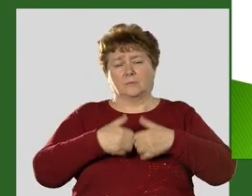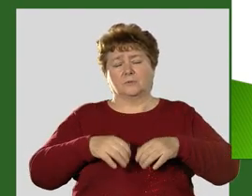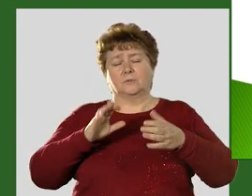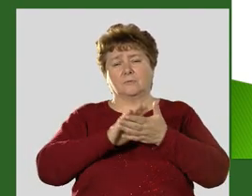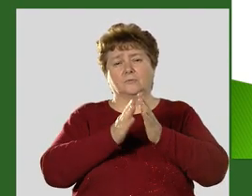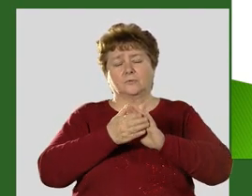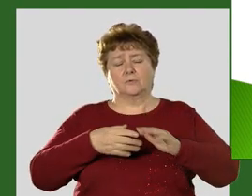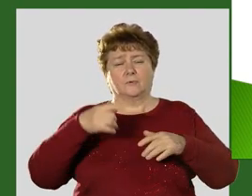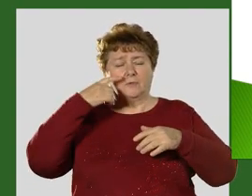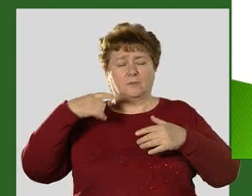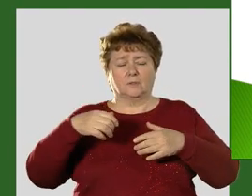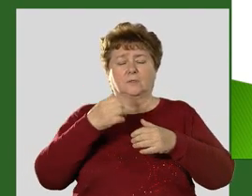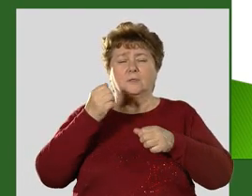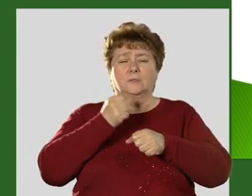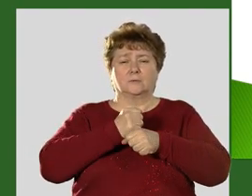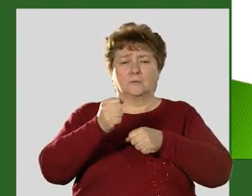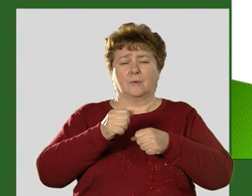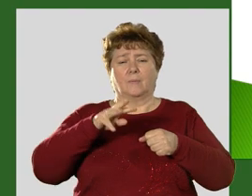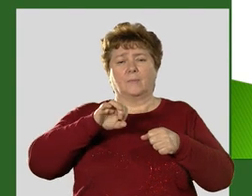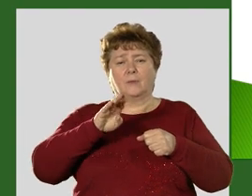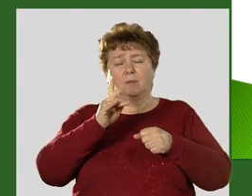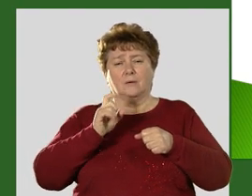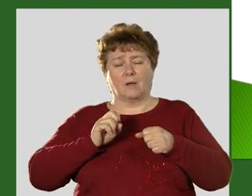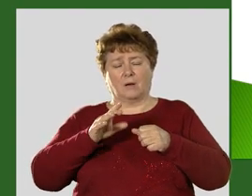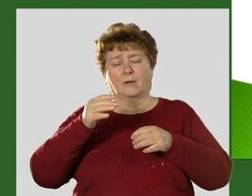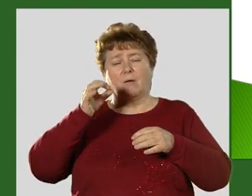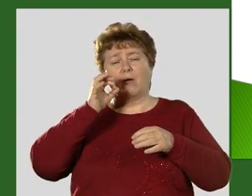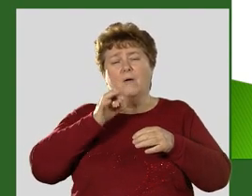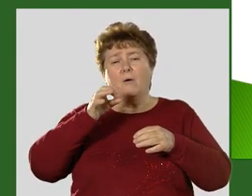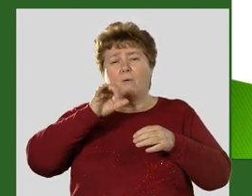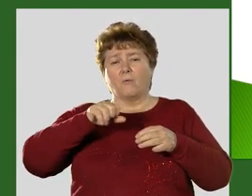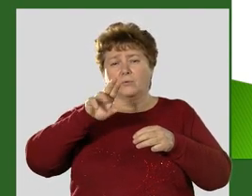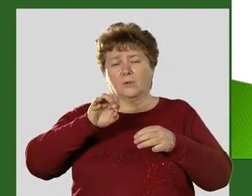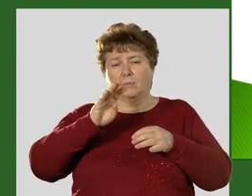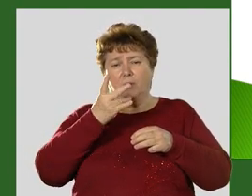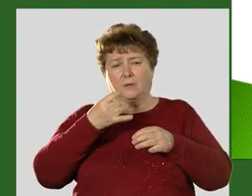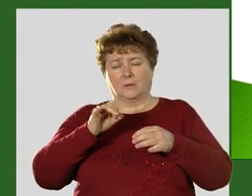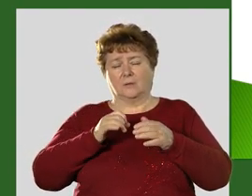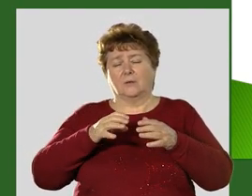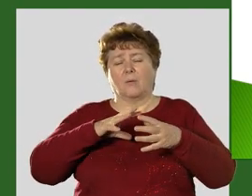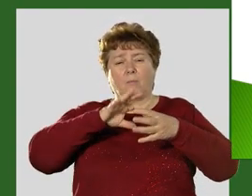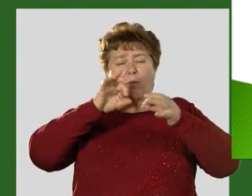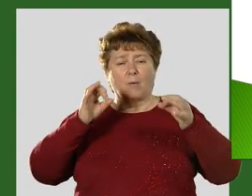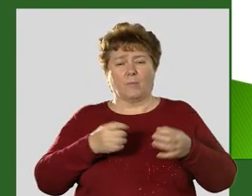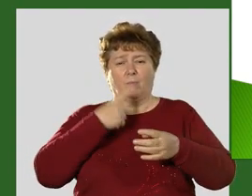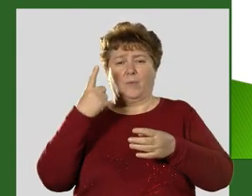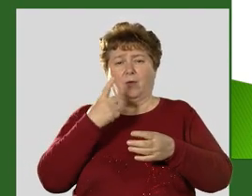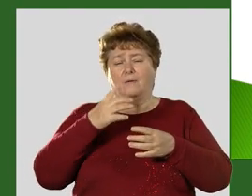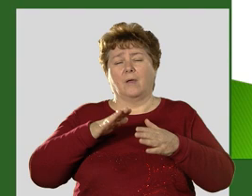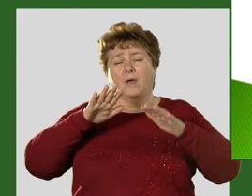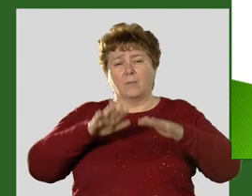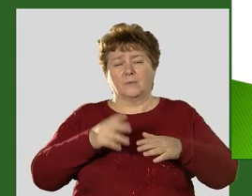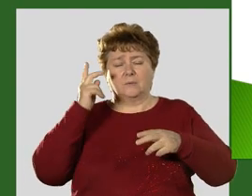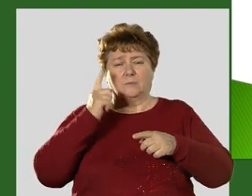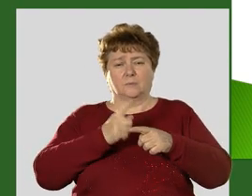Кыргызстана считают производство минеральных удобрений. Они по объему и значению занимают первое место